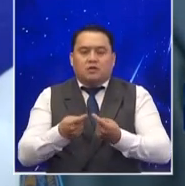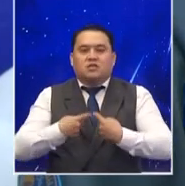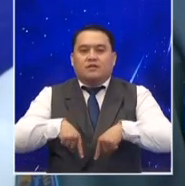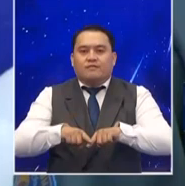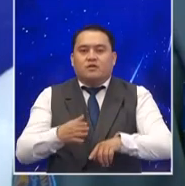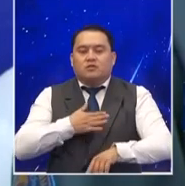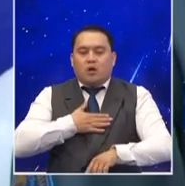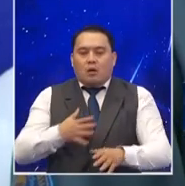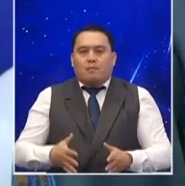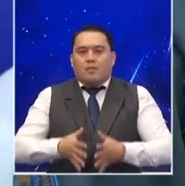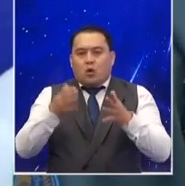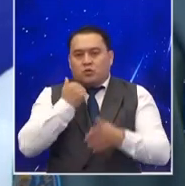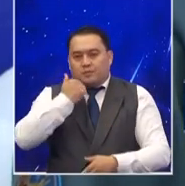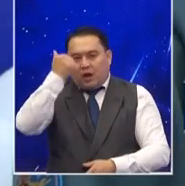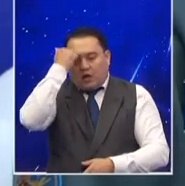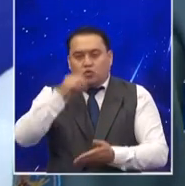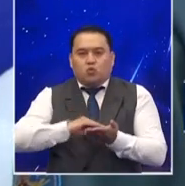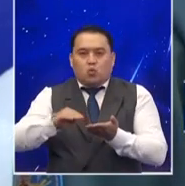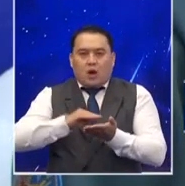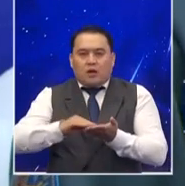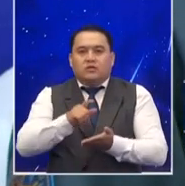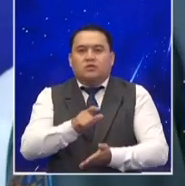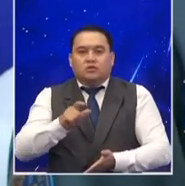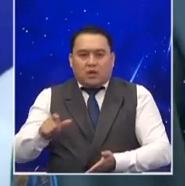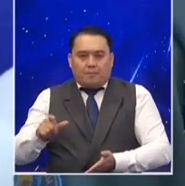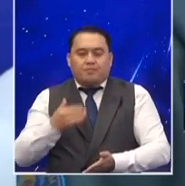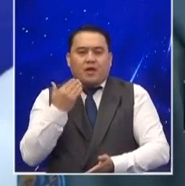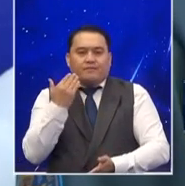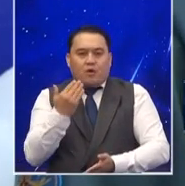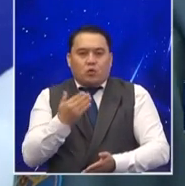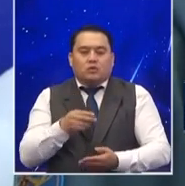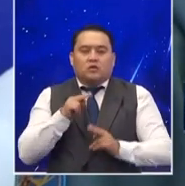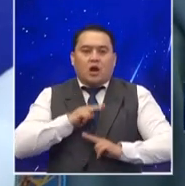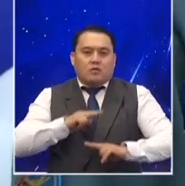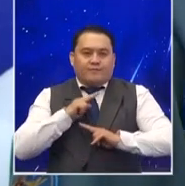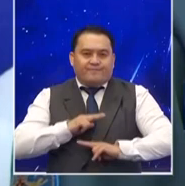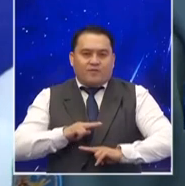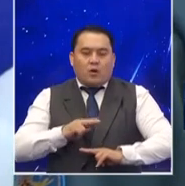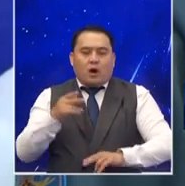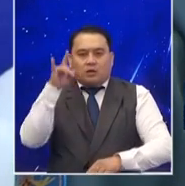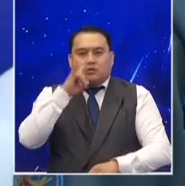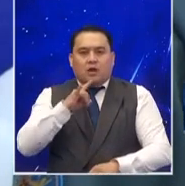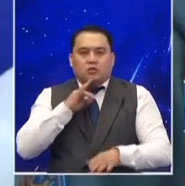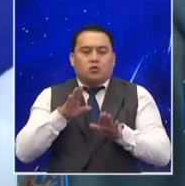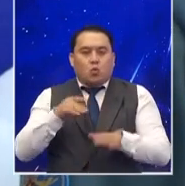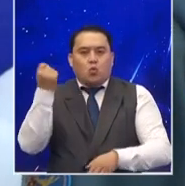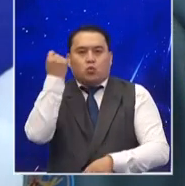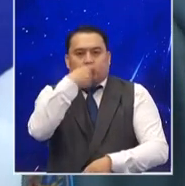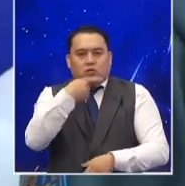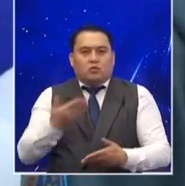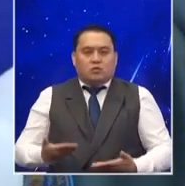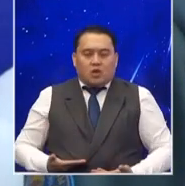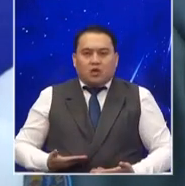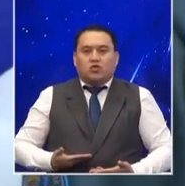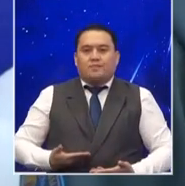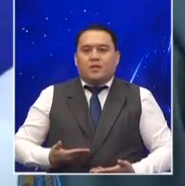Сегодня мы выразили признательность представителям СМИ Алматинской области. Благодаря самоотверженной работе журналистов, казахстанцы не только узнают о буднях наших